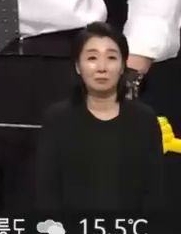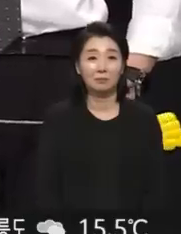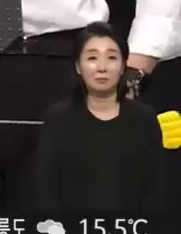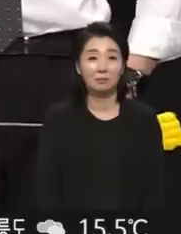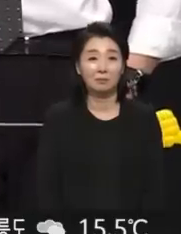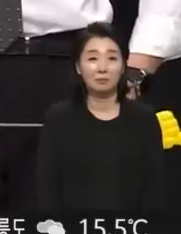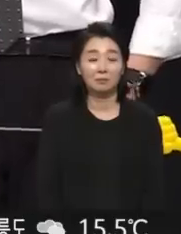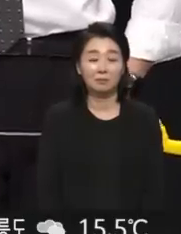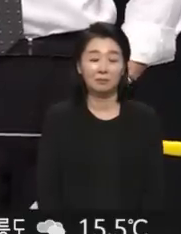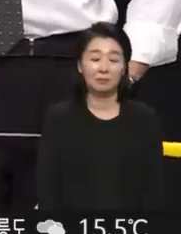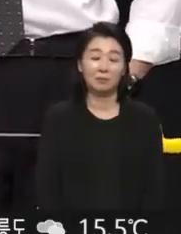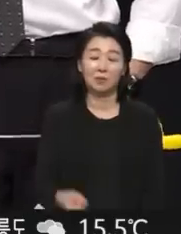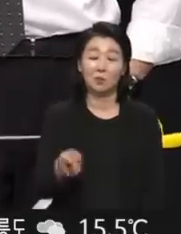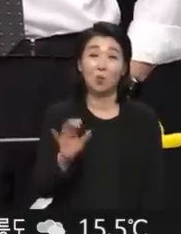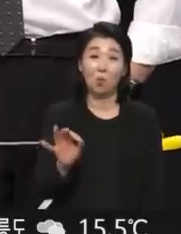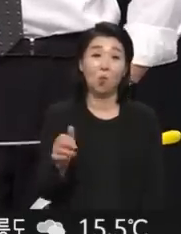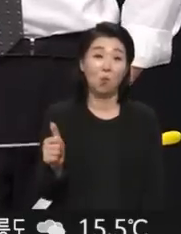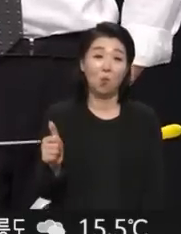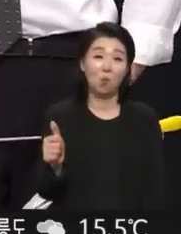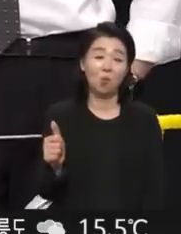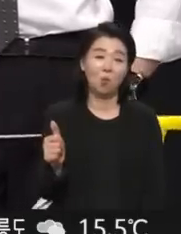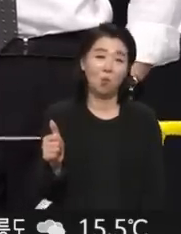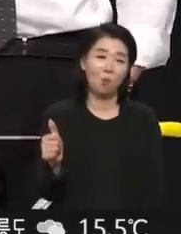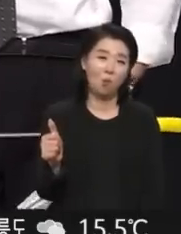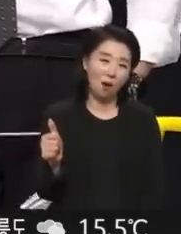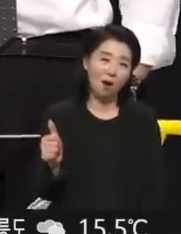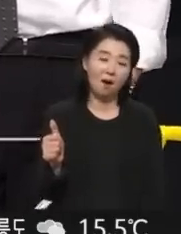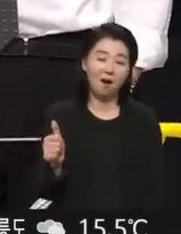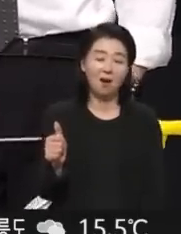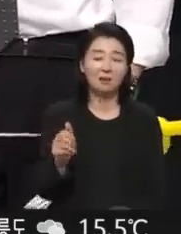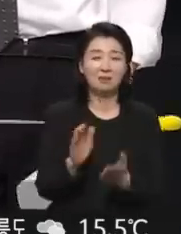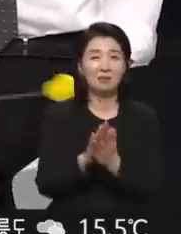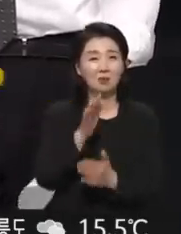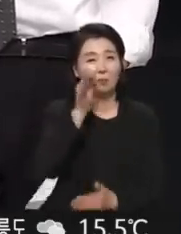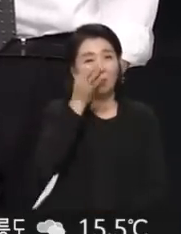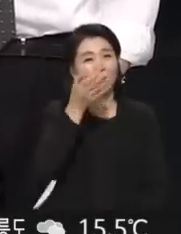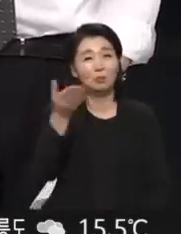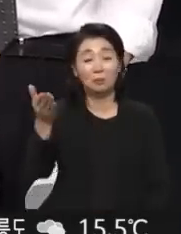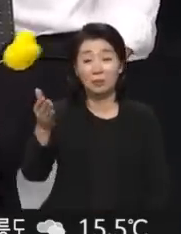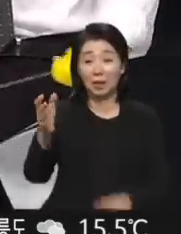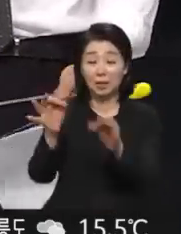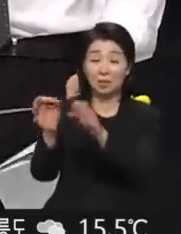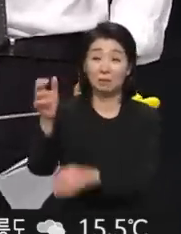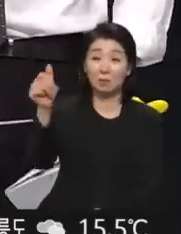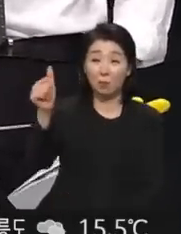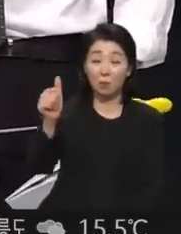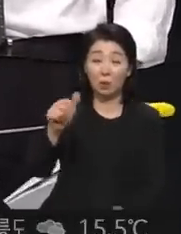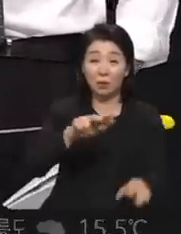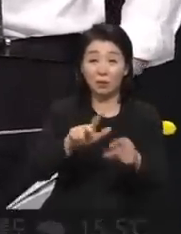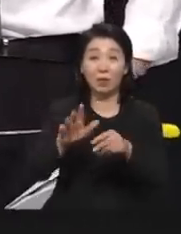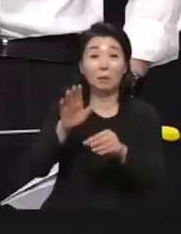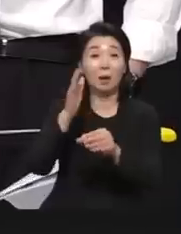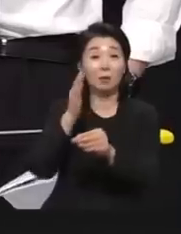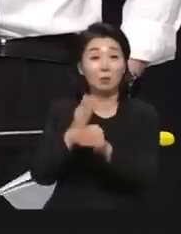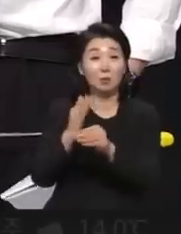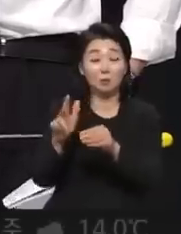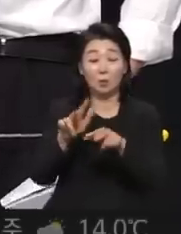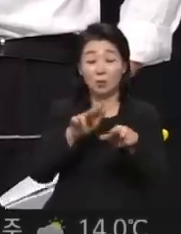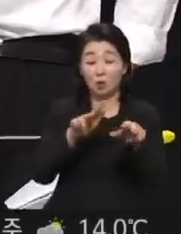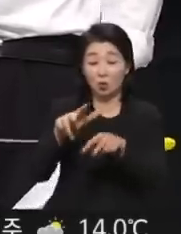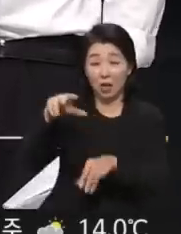지금? 홍 시장, 이 숙련된 조교의 시범을 선보였죠. 김 대표에게도 이 생방송 도중 전화를